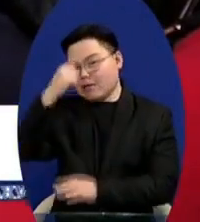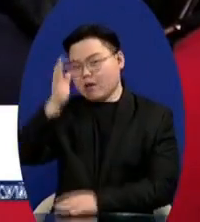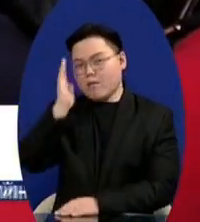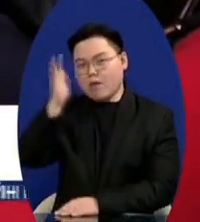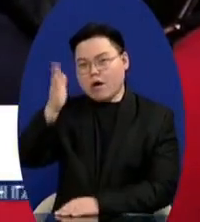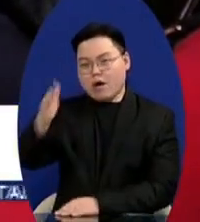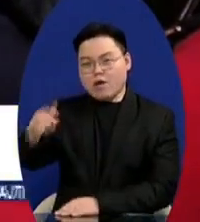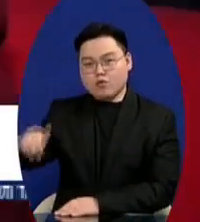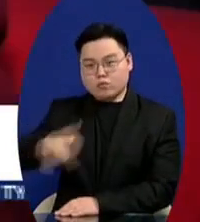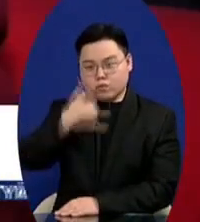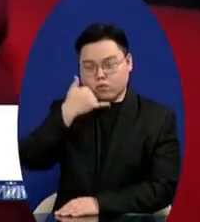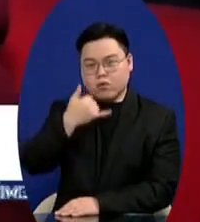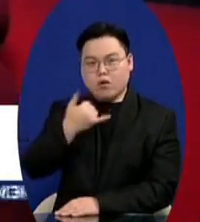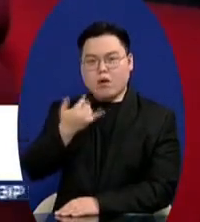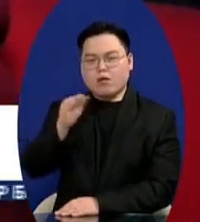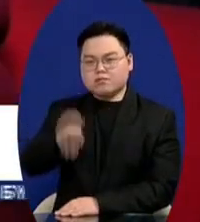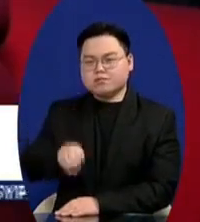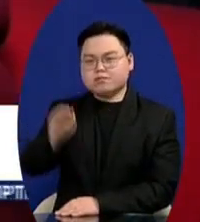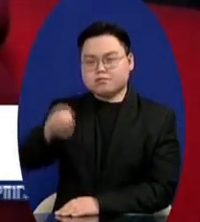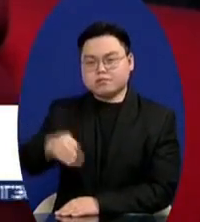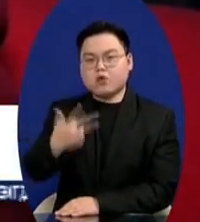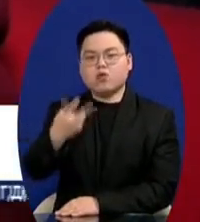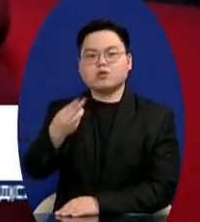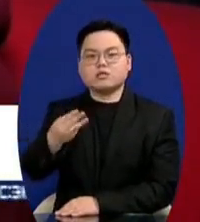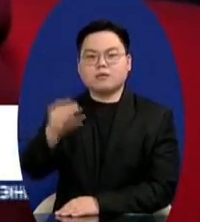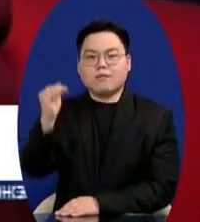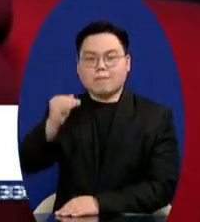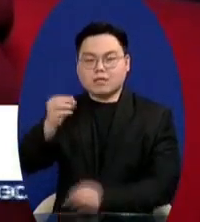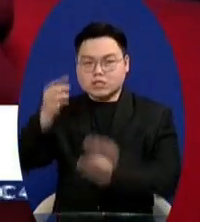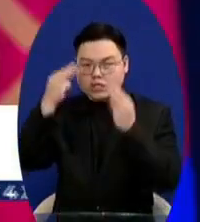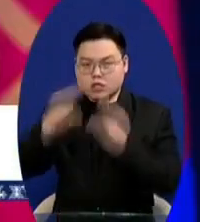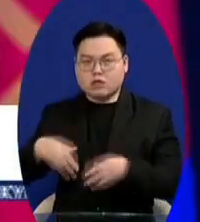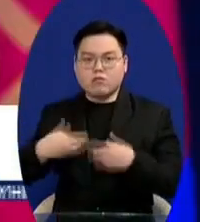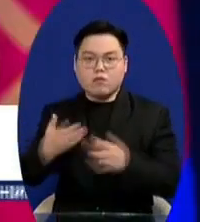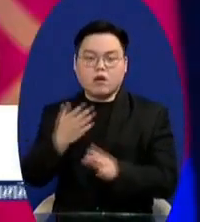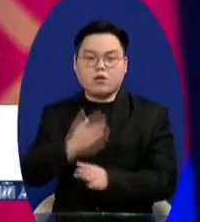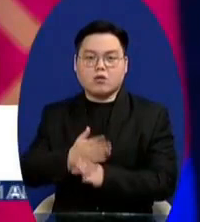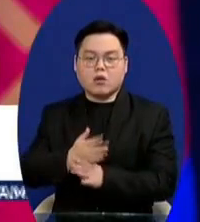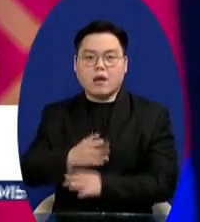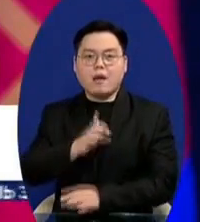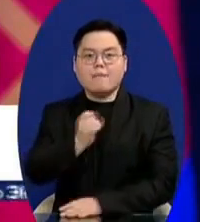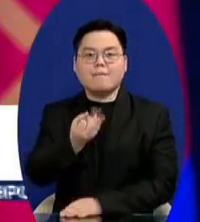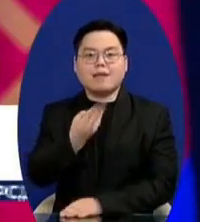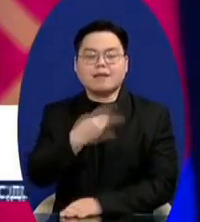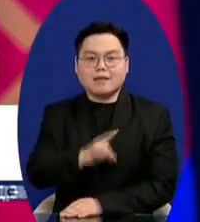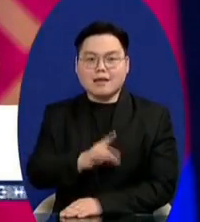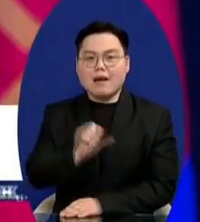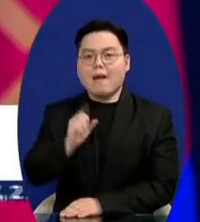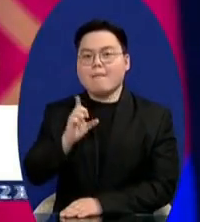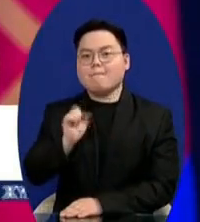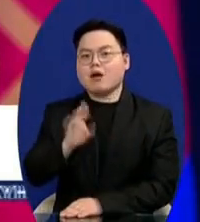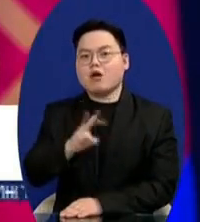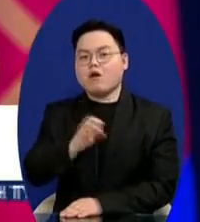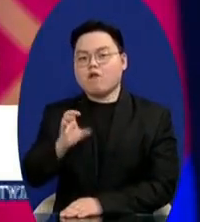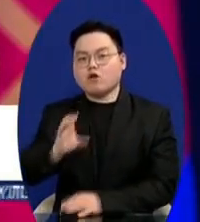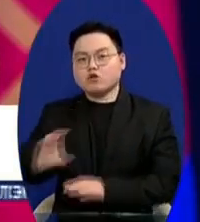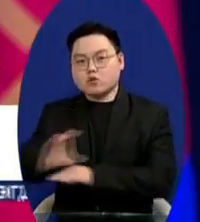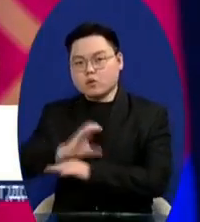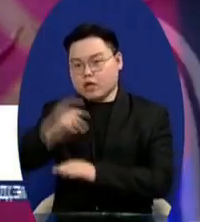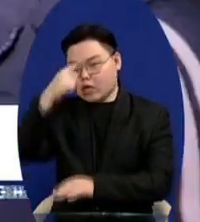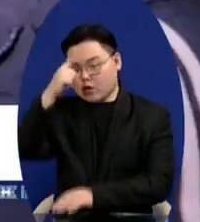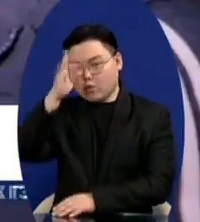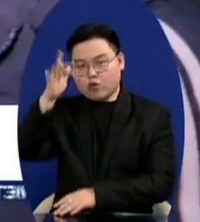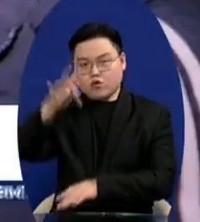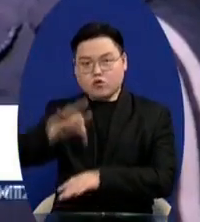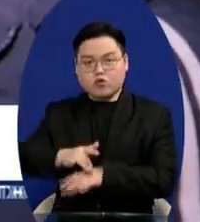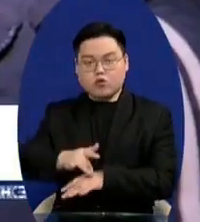туулах чадвартай 3 автомашиныг уулзалтын үеэр шийдвэрлэж олголоо. Аслагдсан сумд болох Биндер, Баяава сумдын эрүүл мэндийн төвд төсвийн хэмнэлтийн хуулийн